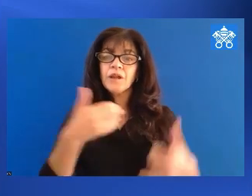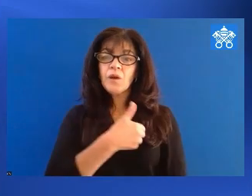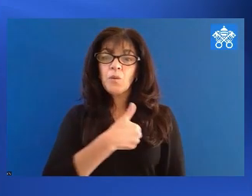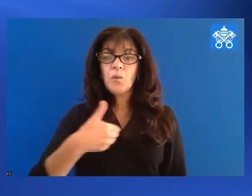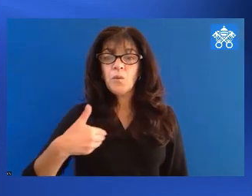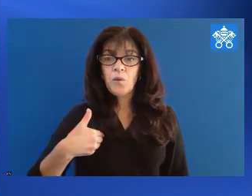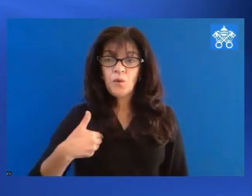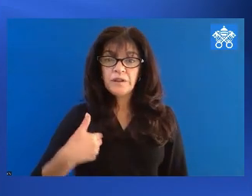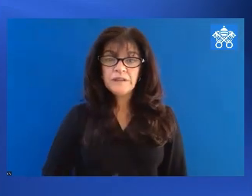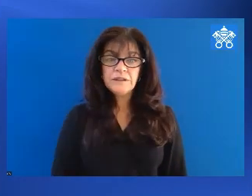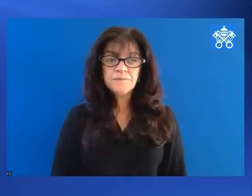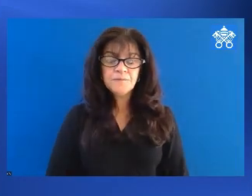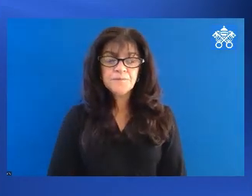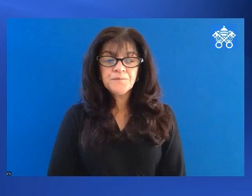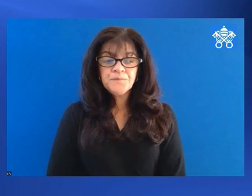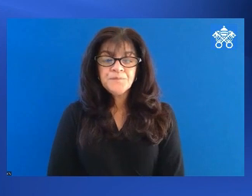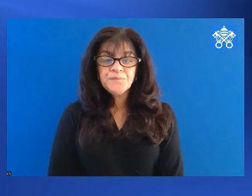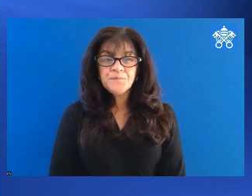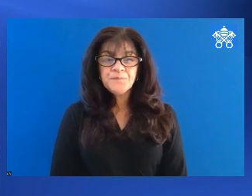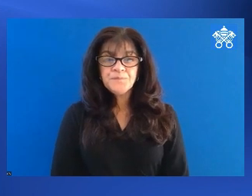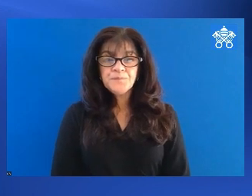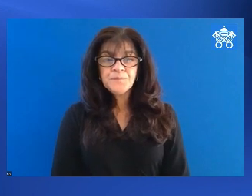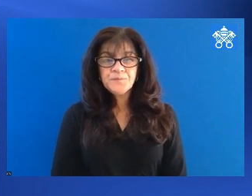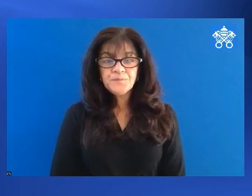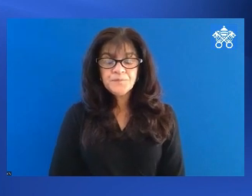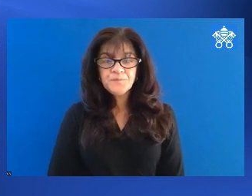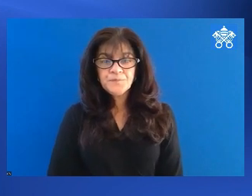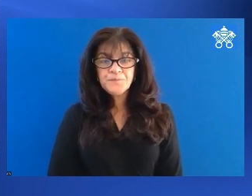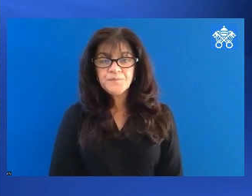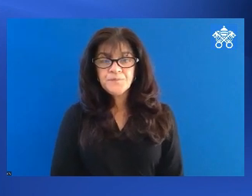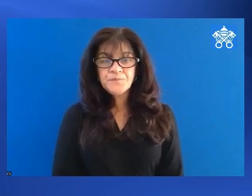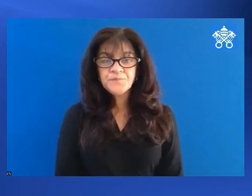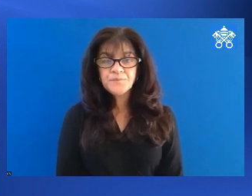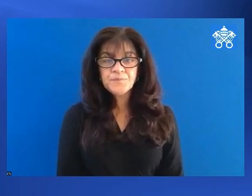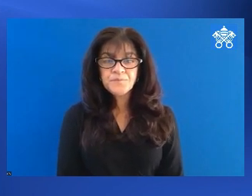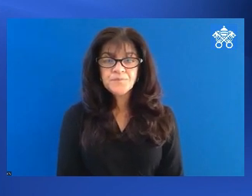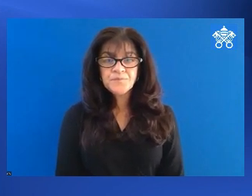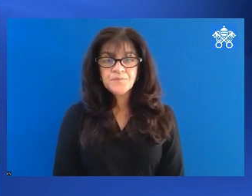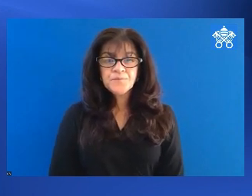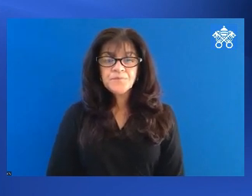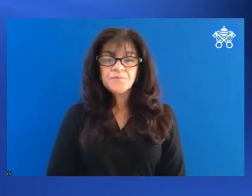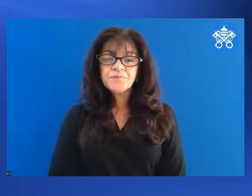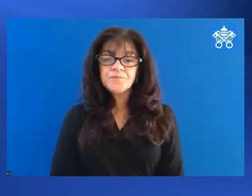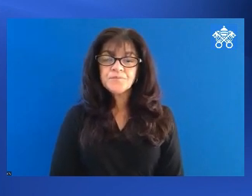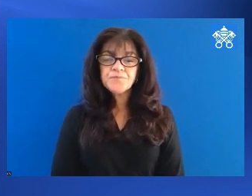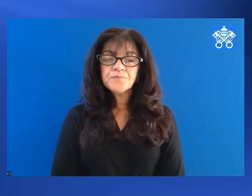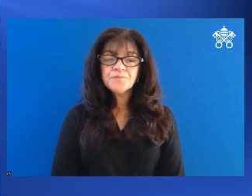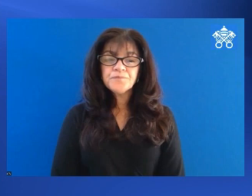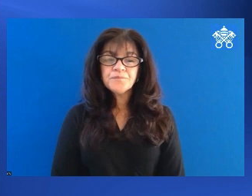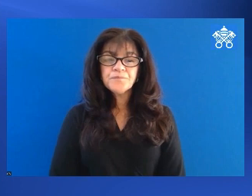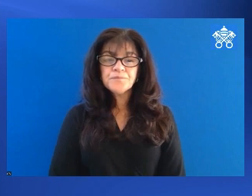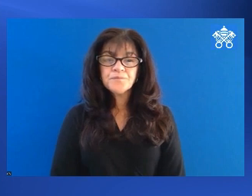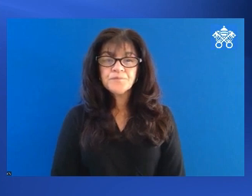Ojcze Święty, pielgrzymi z Polski i z innych krajów pragną przekazać Waszej Świątobliwości wyrazy synowskiego oddania i szczerej